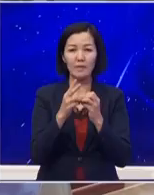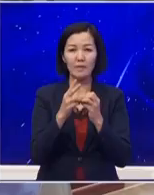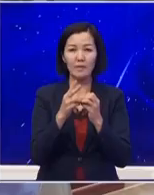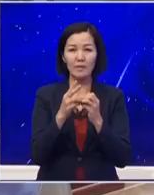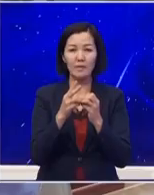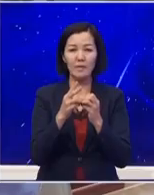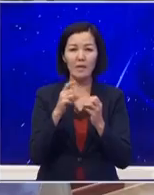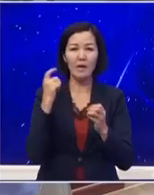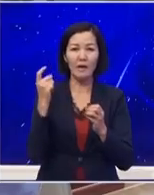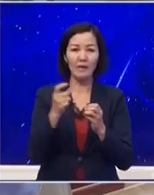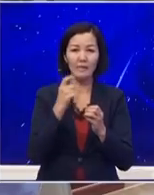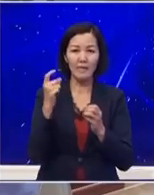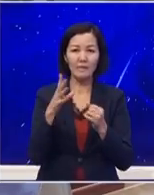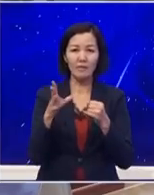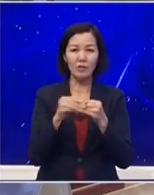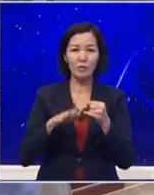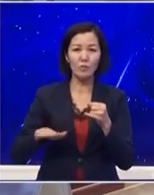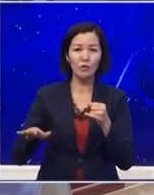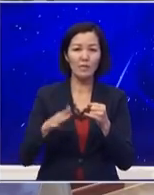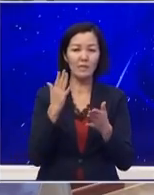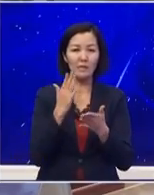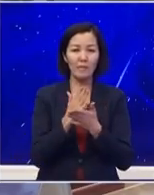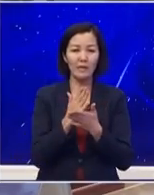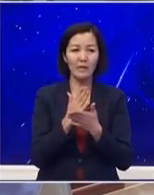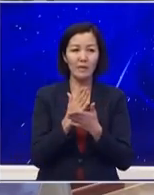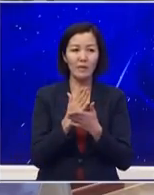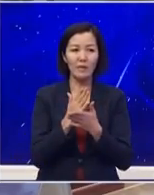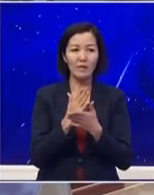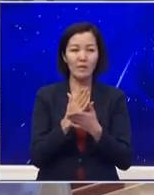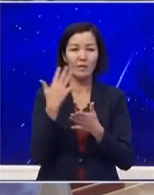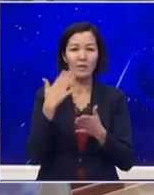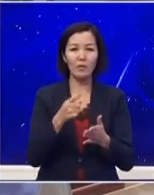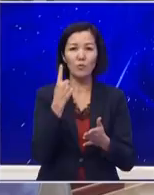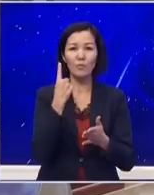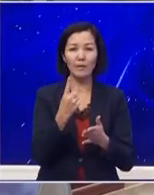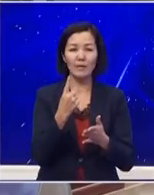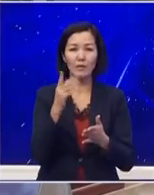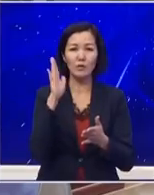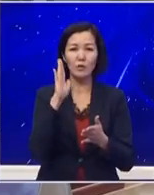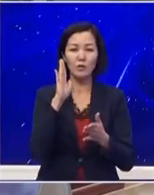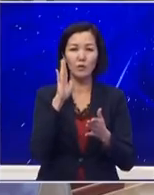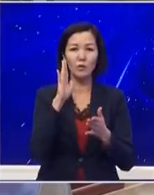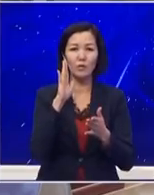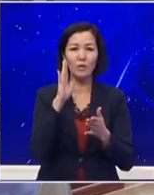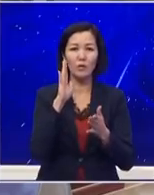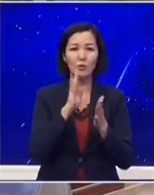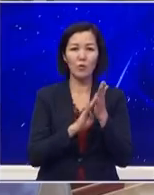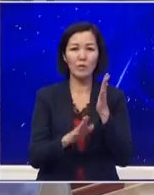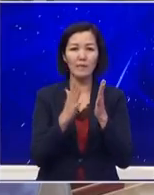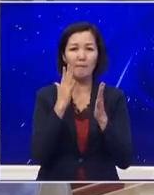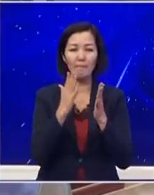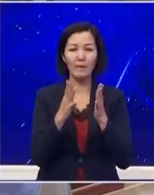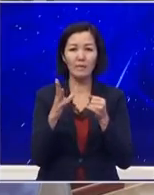су айдындары мен учаскелері бар. Оның 51 субъектіге 95